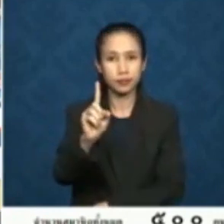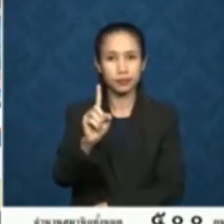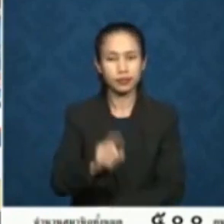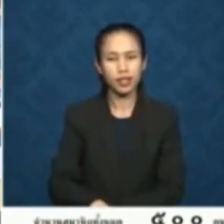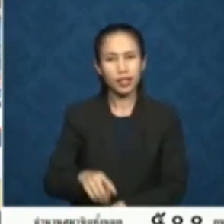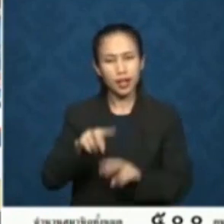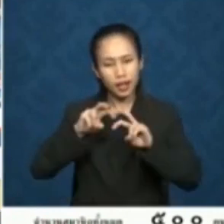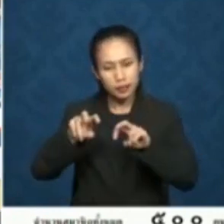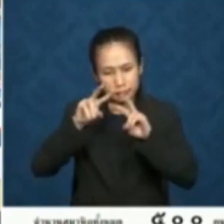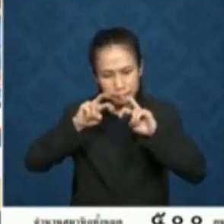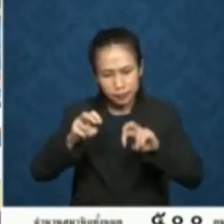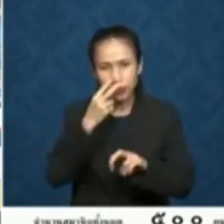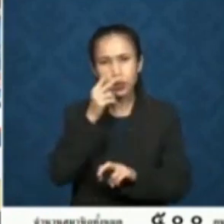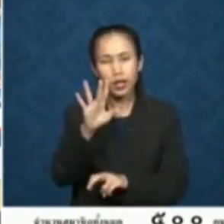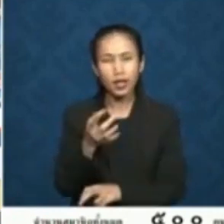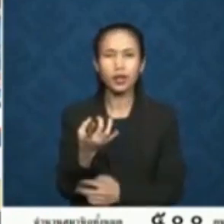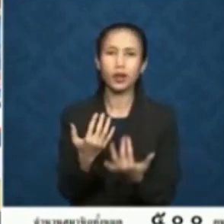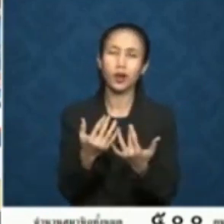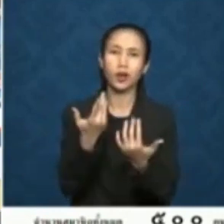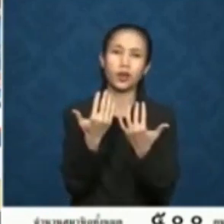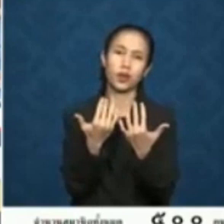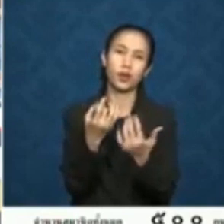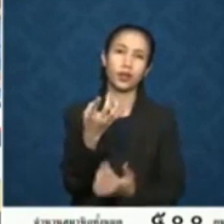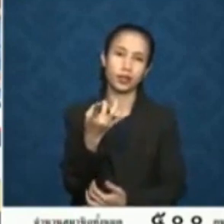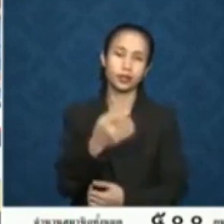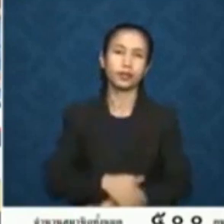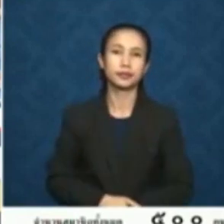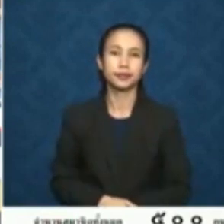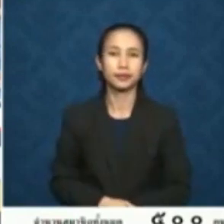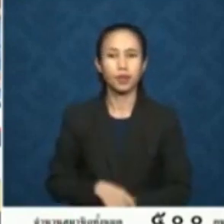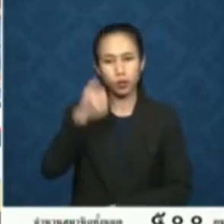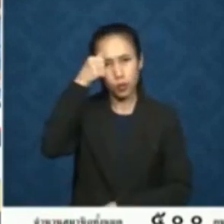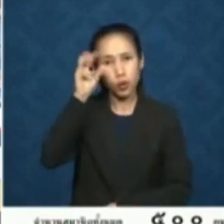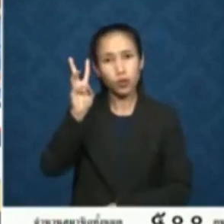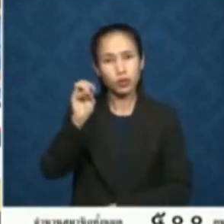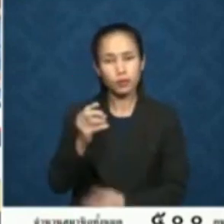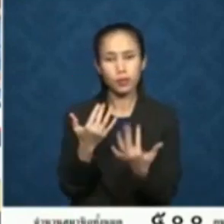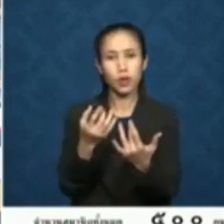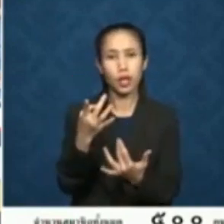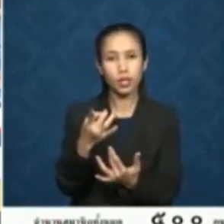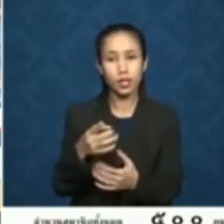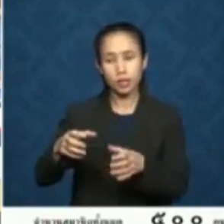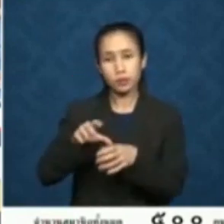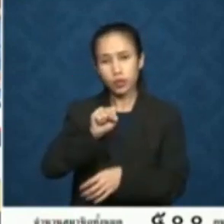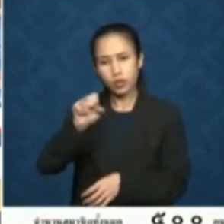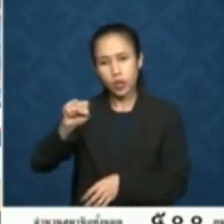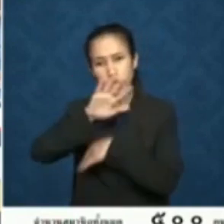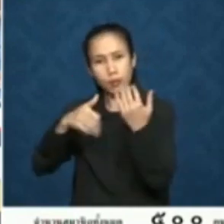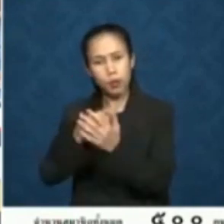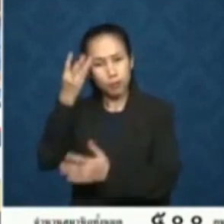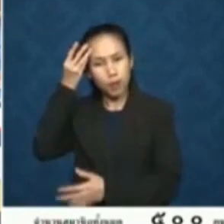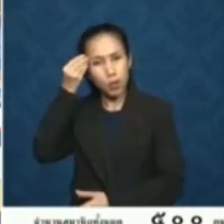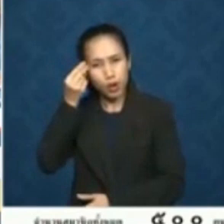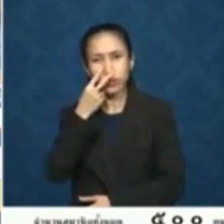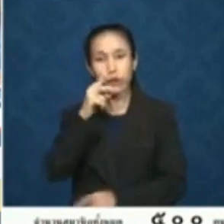ไรศึกษาอะไรเร่งรัดอะไรต้องอุ้มไปอีก60วันเพื่อนส.ส.จากทุกพรรคกังวลมากผมดู